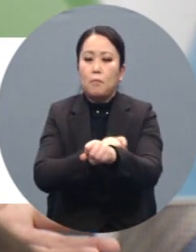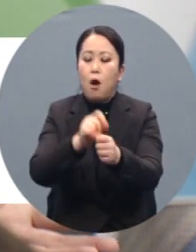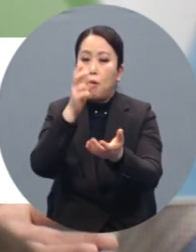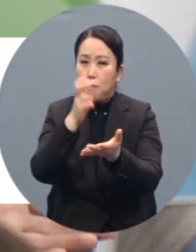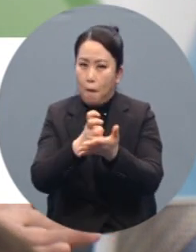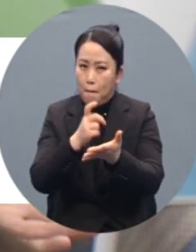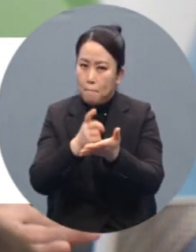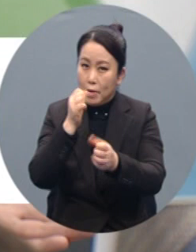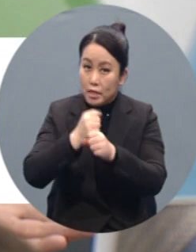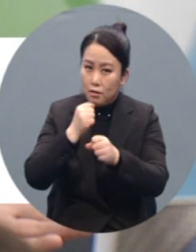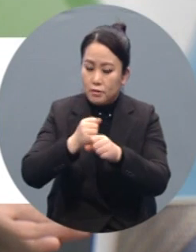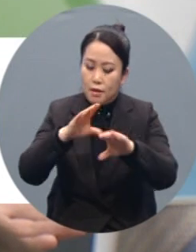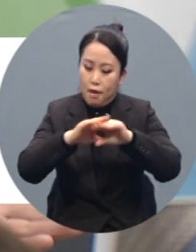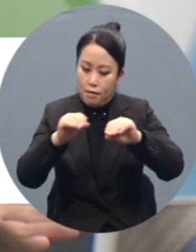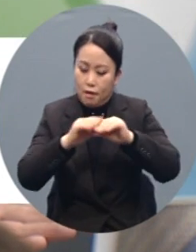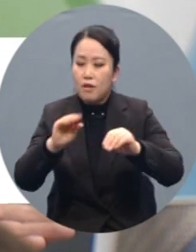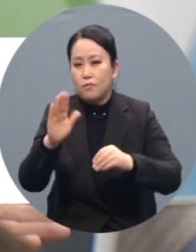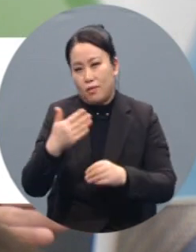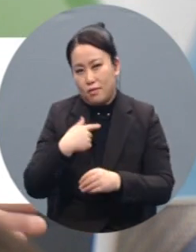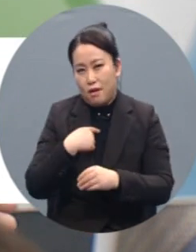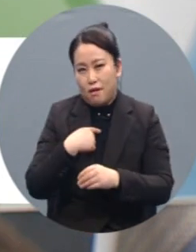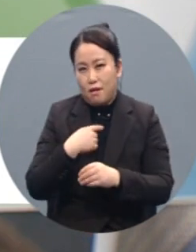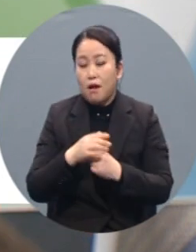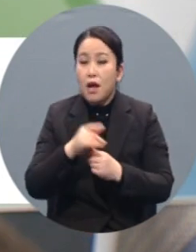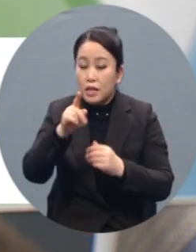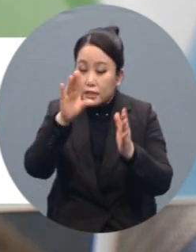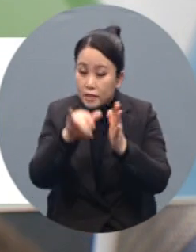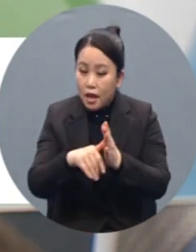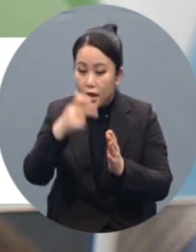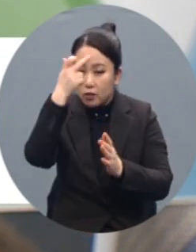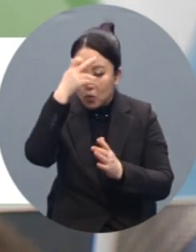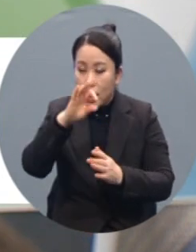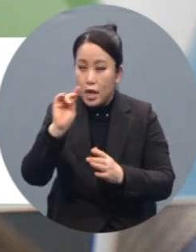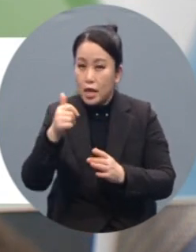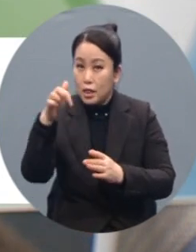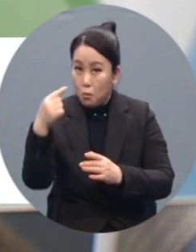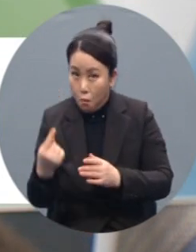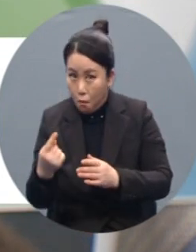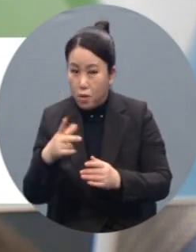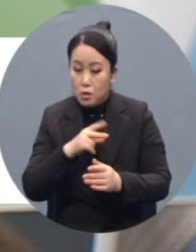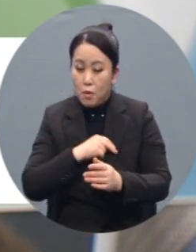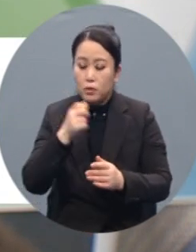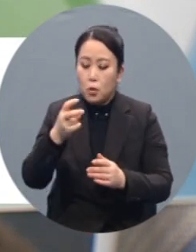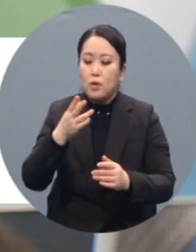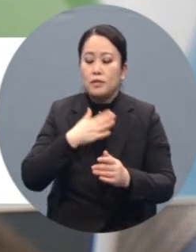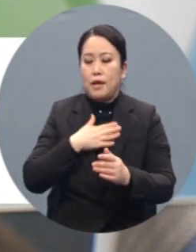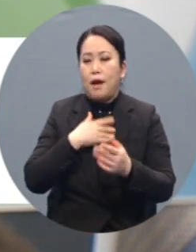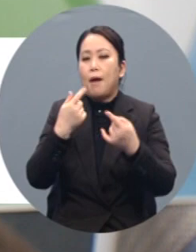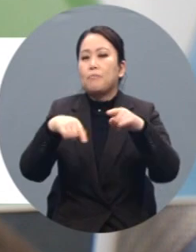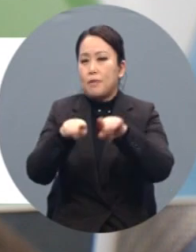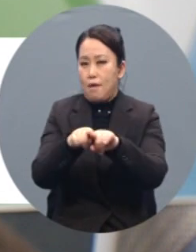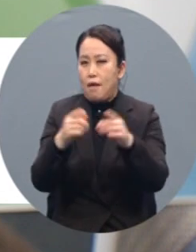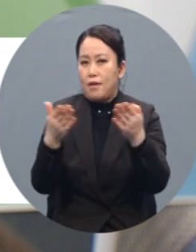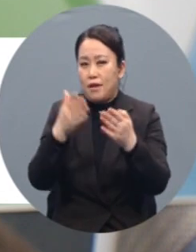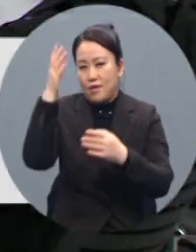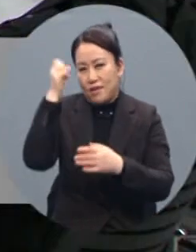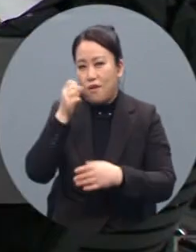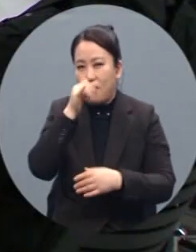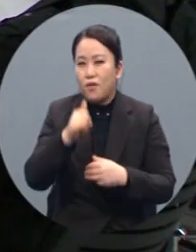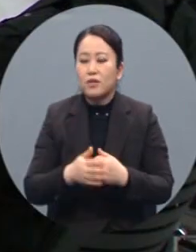만들어서 해결을 하게 됩니다. 그때 우리 최인호 동지와 제가 함께 일했던 기억이